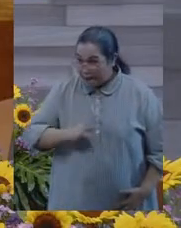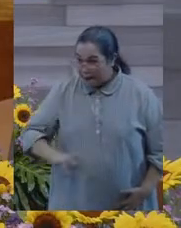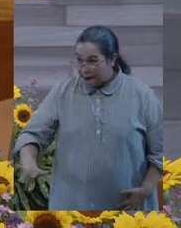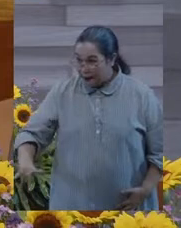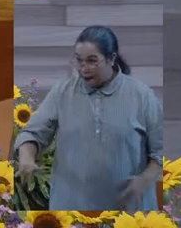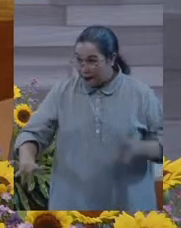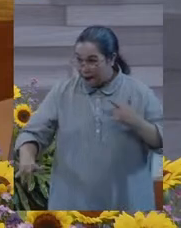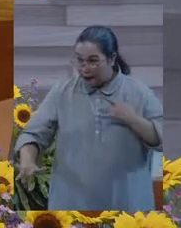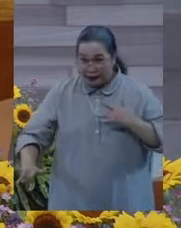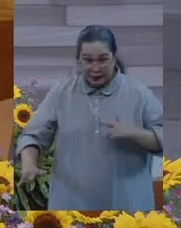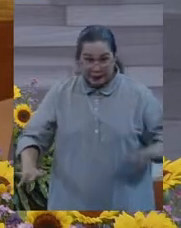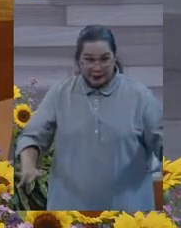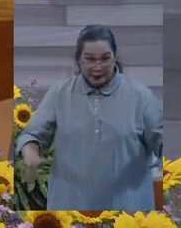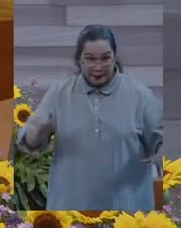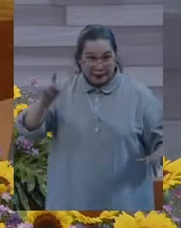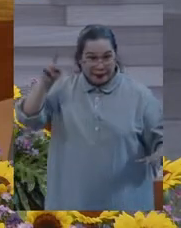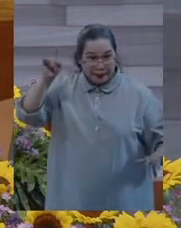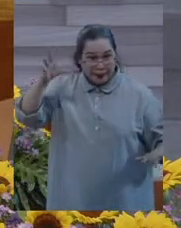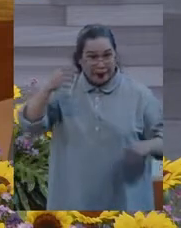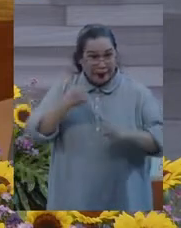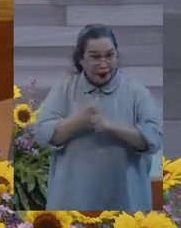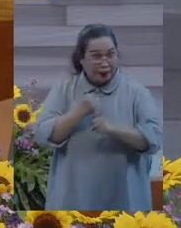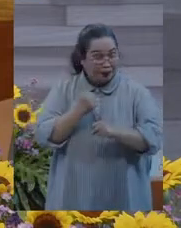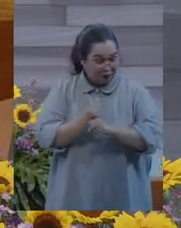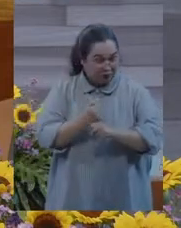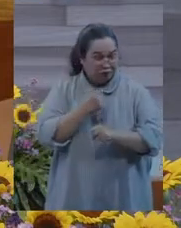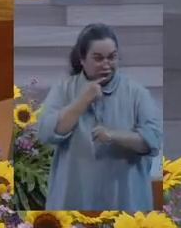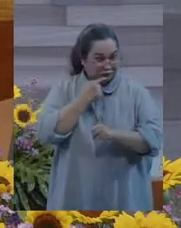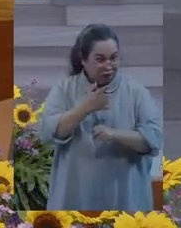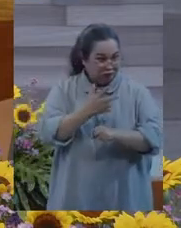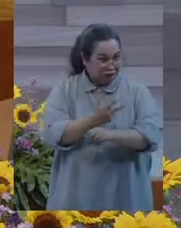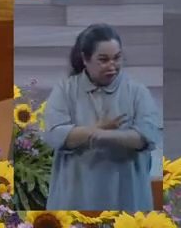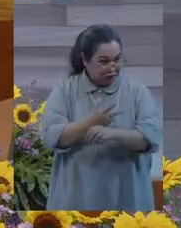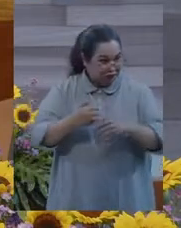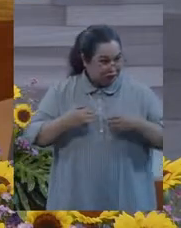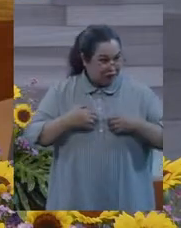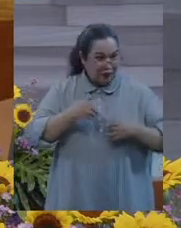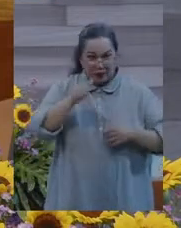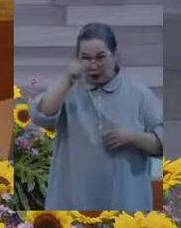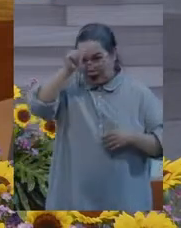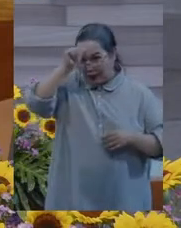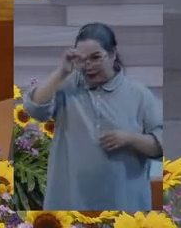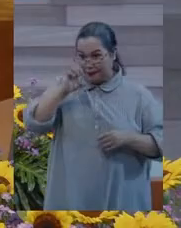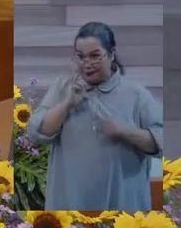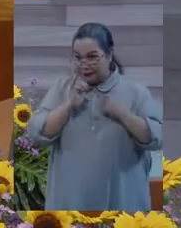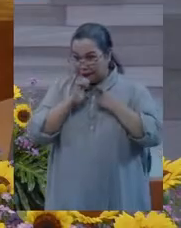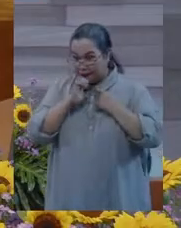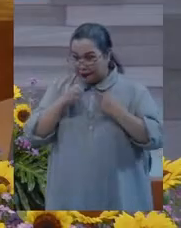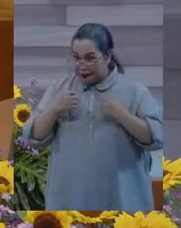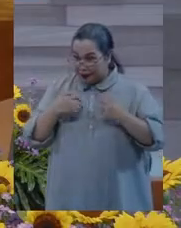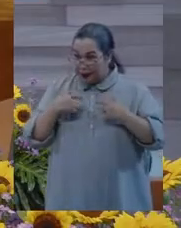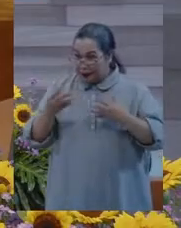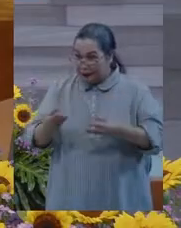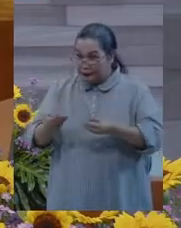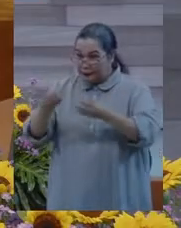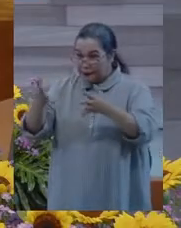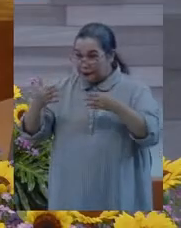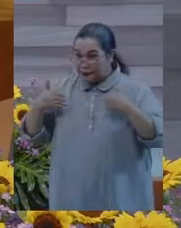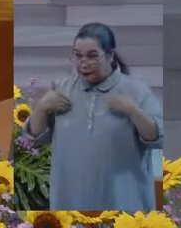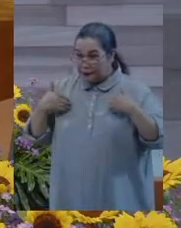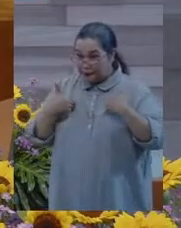po ang ginawa ng Diyos kay Adam and Eve. Datapot parang merong inalay na